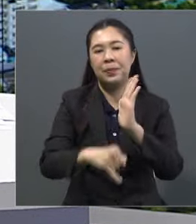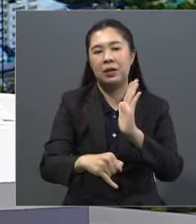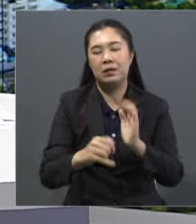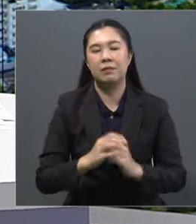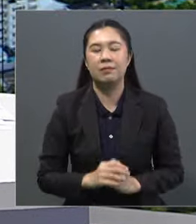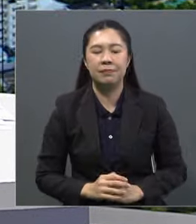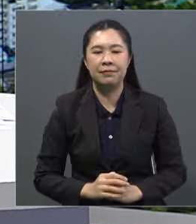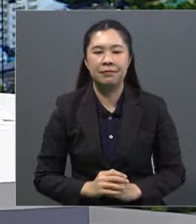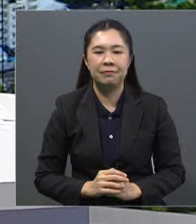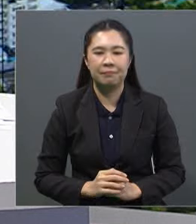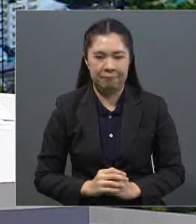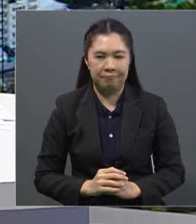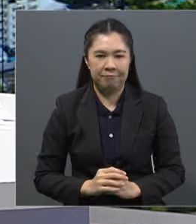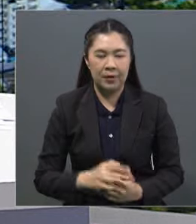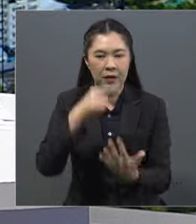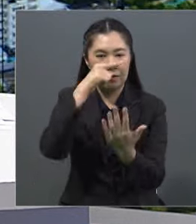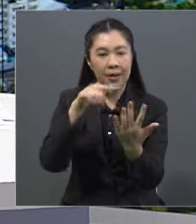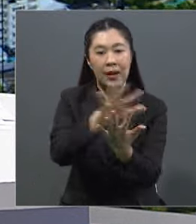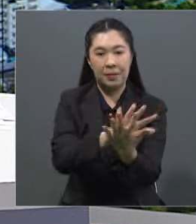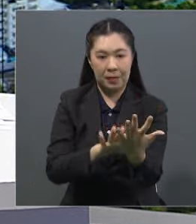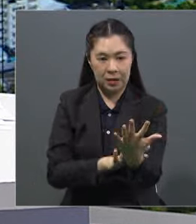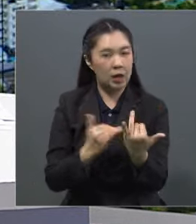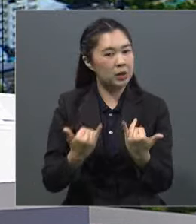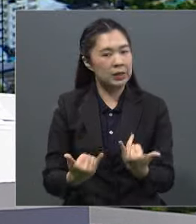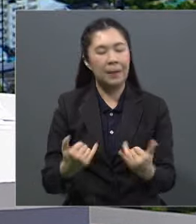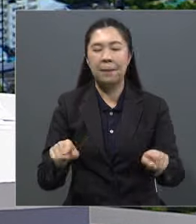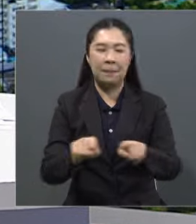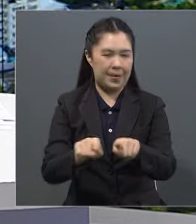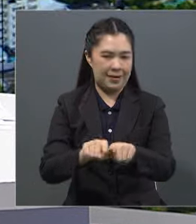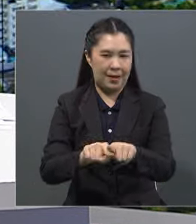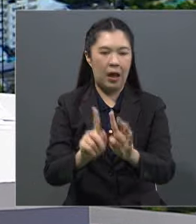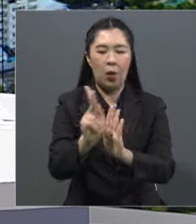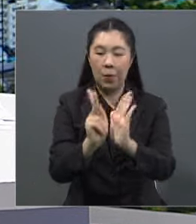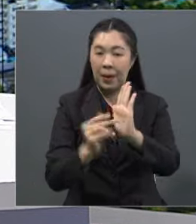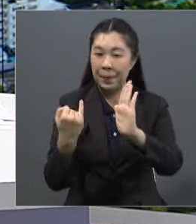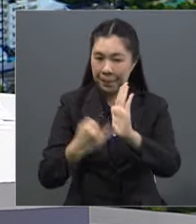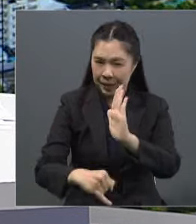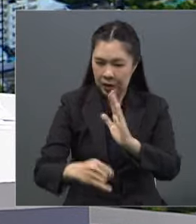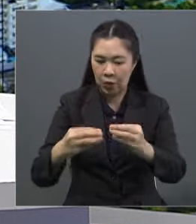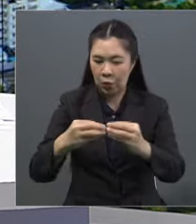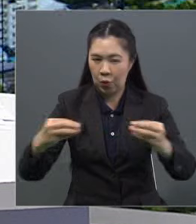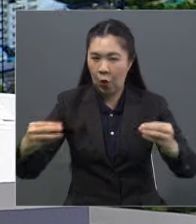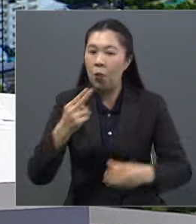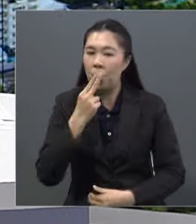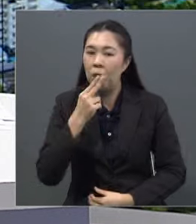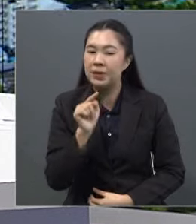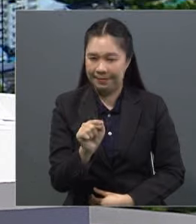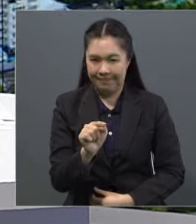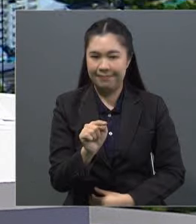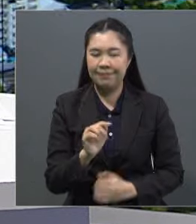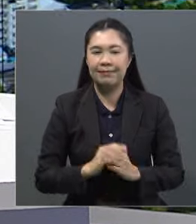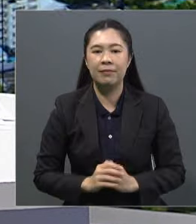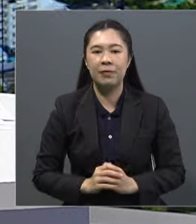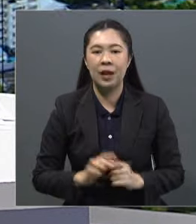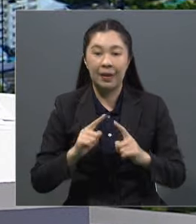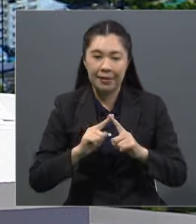ทั้งนี้รวมถึงประเทศไทยของเราด้วยนะครับว่าบุหรี่ไฟฟ้ายังเป็นสิ่งผิดกฎหมาย